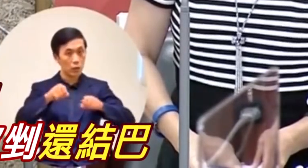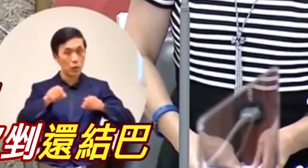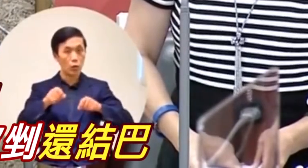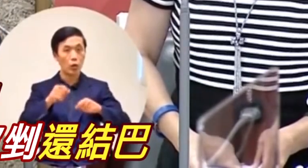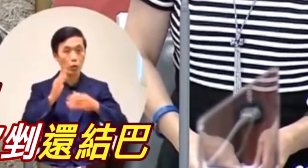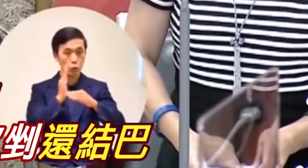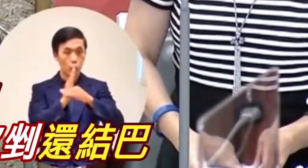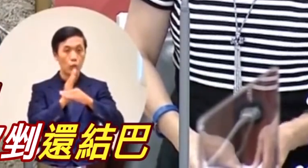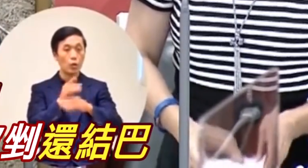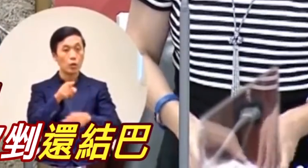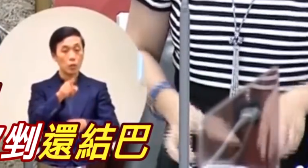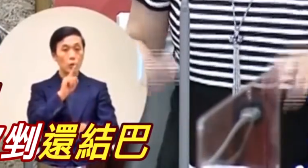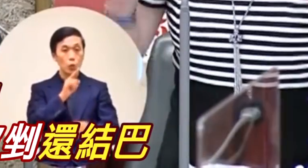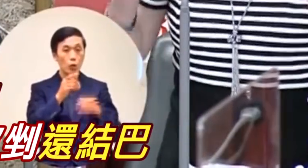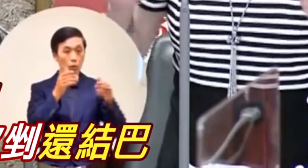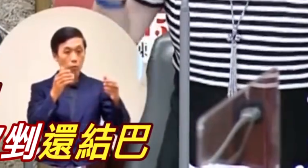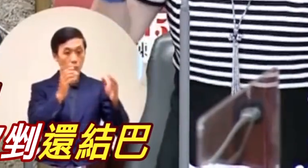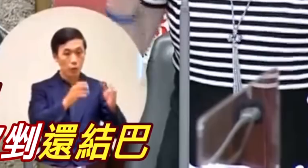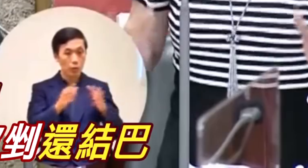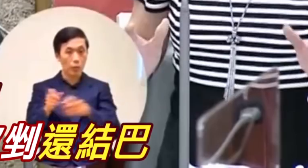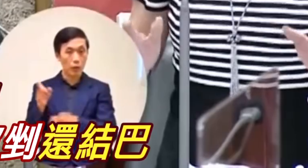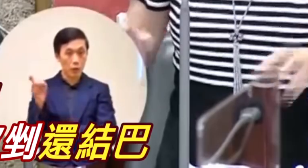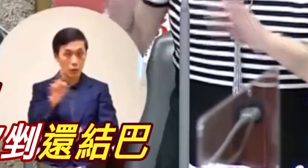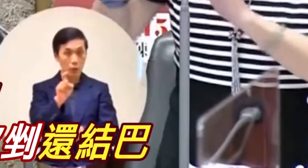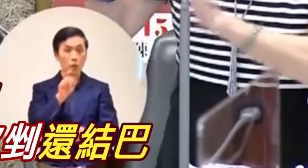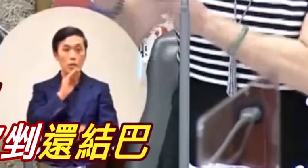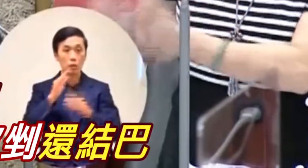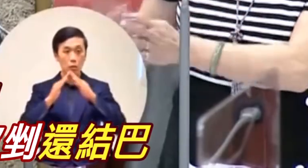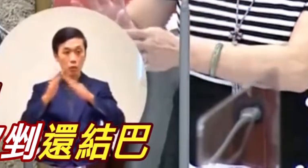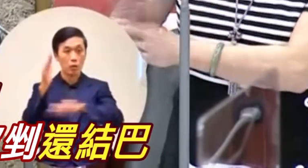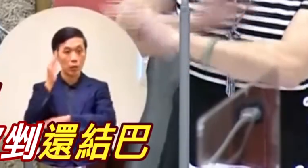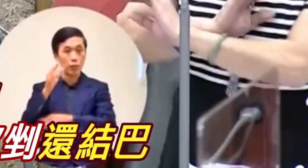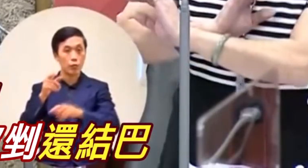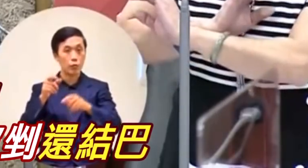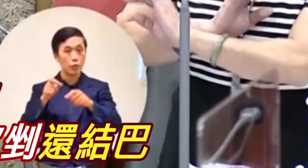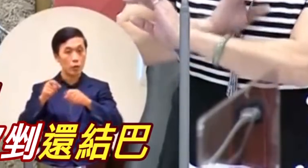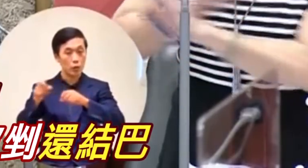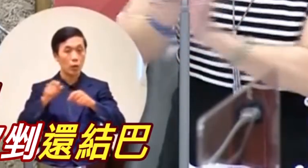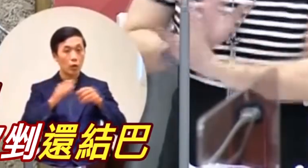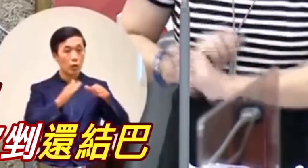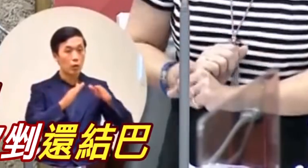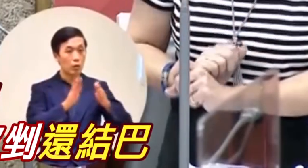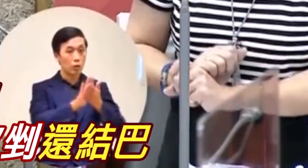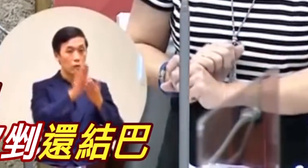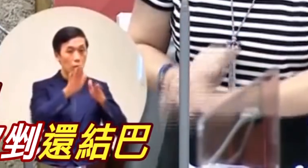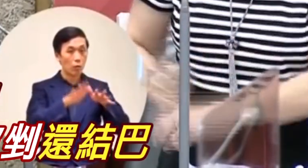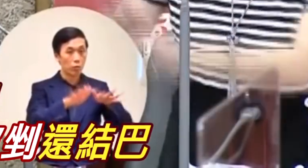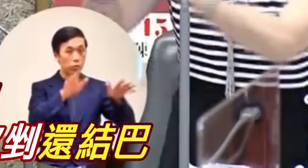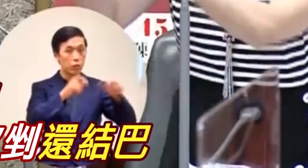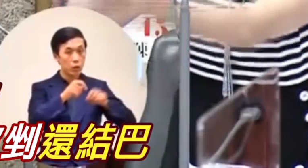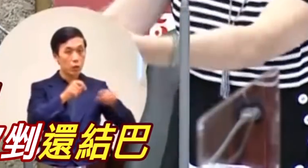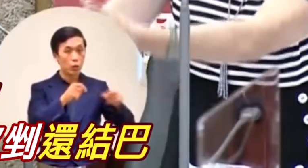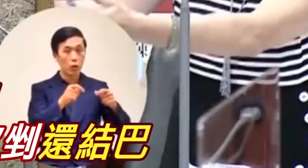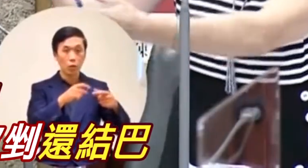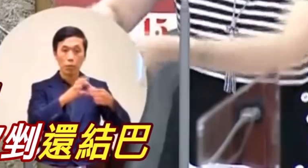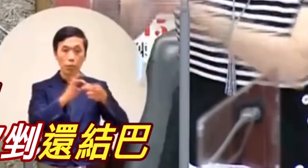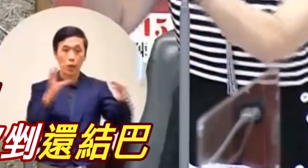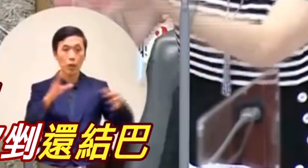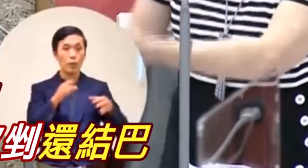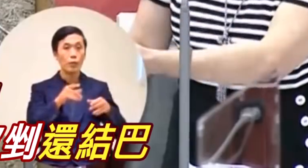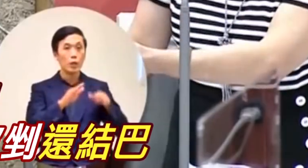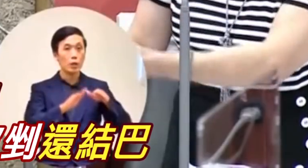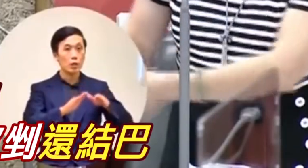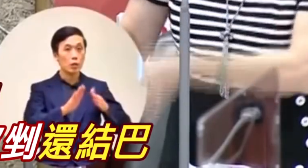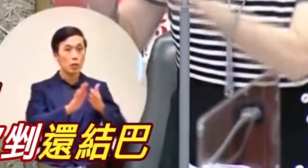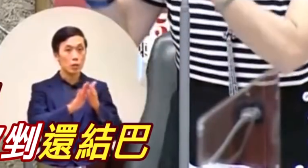们所谓的十座是市政府的规划，跟前瞻计划是 没有搭在一起的，就是有前瞻计划你们就